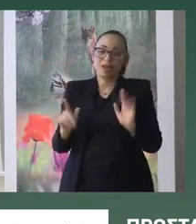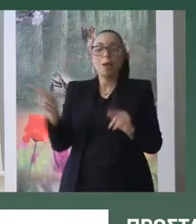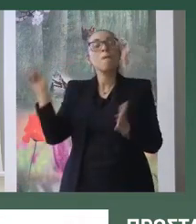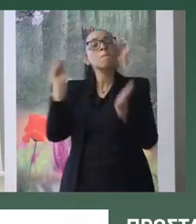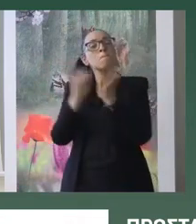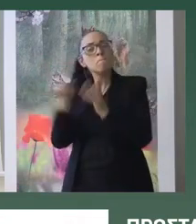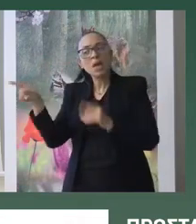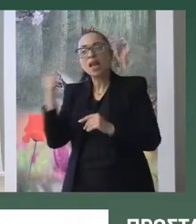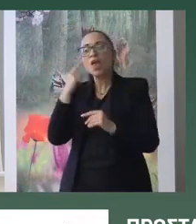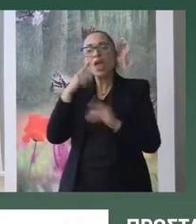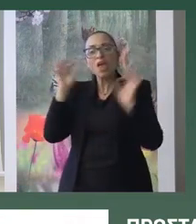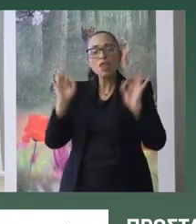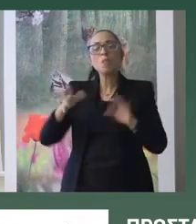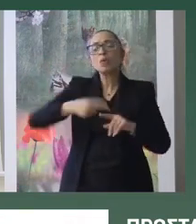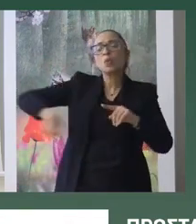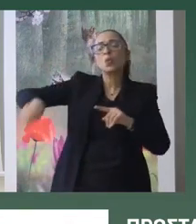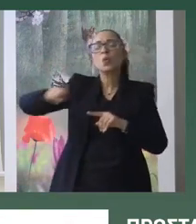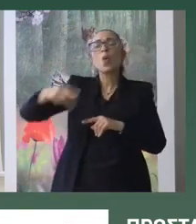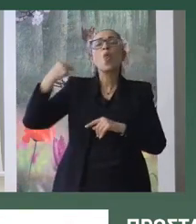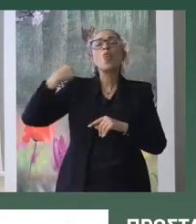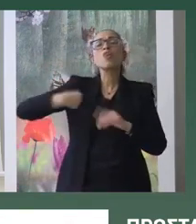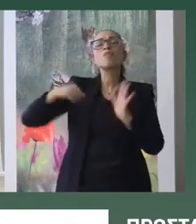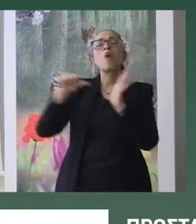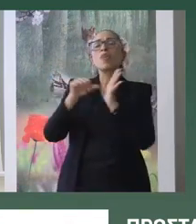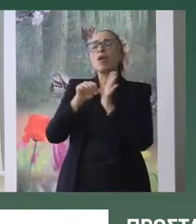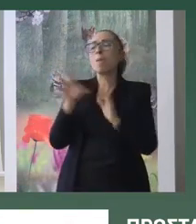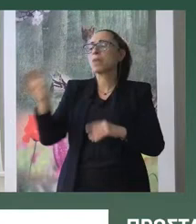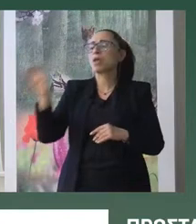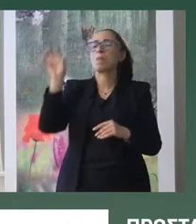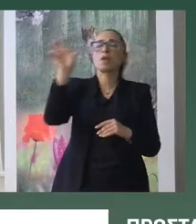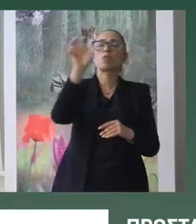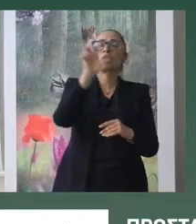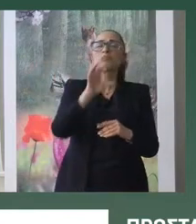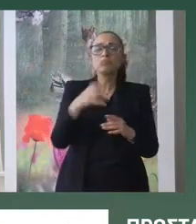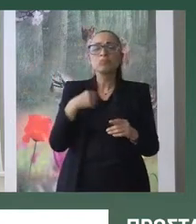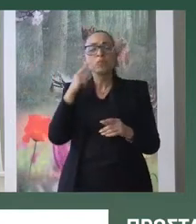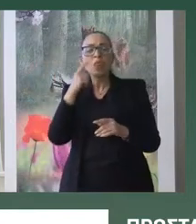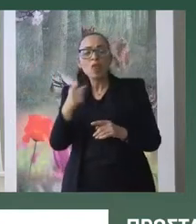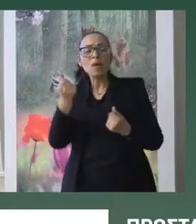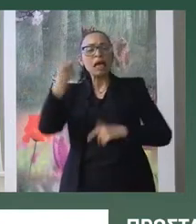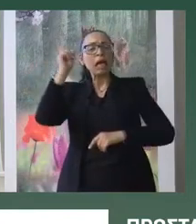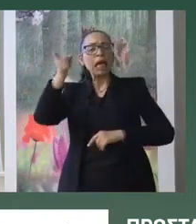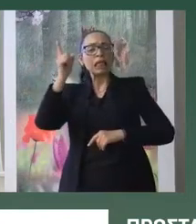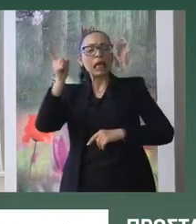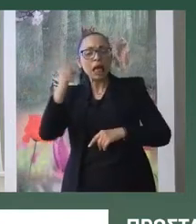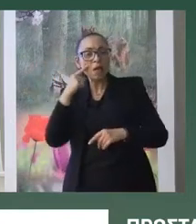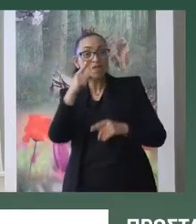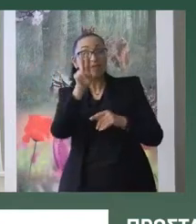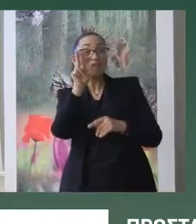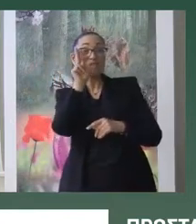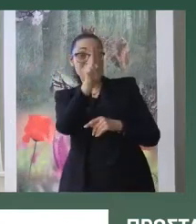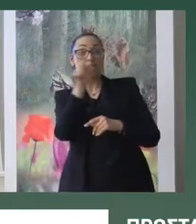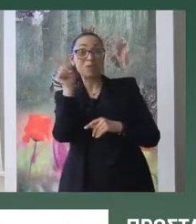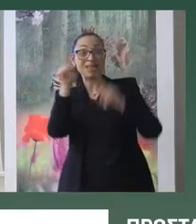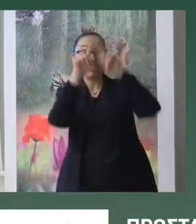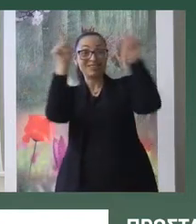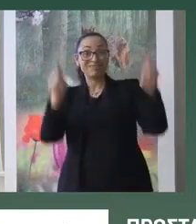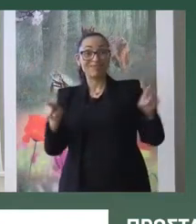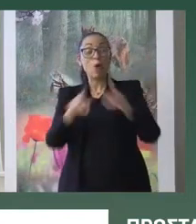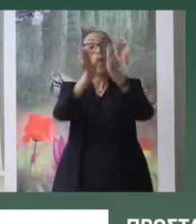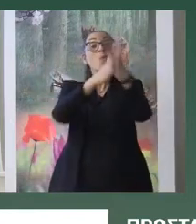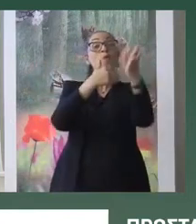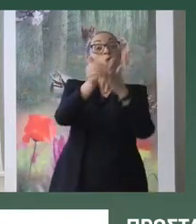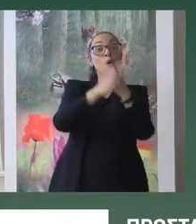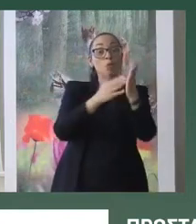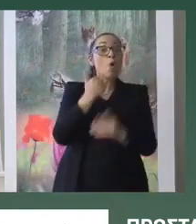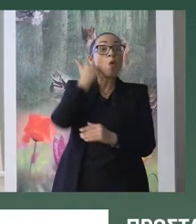του θερμικού κινδύνου του Δήμου Αθηναίων σε όλες τις περιοχές με μια σειρά από κριτήρια. Βλέπετε τα χρώματα και όσο πιο κόκκινο